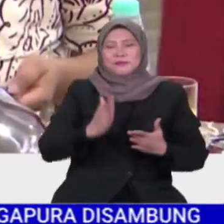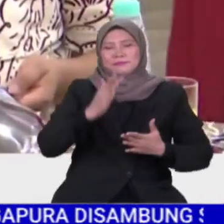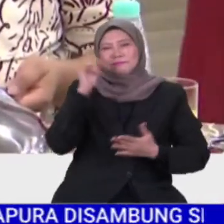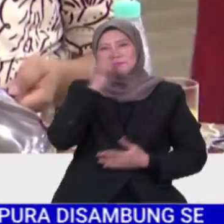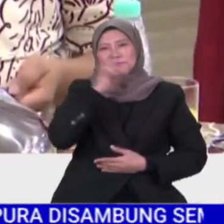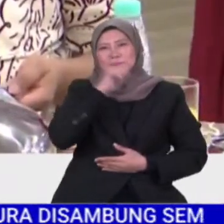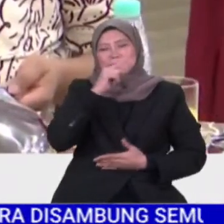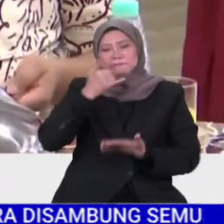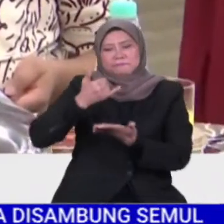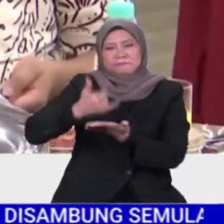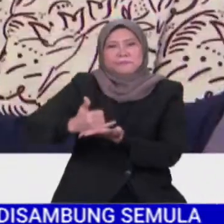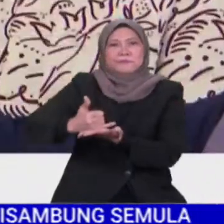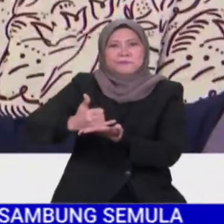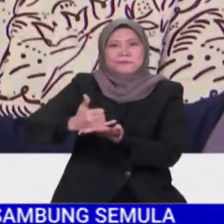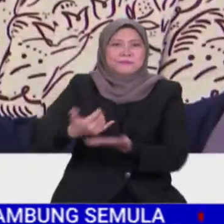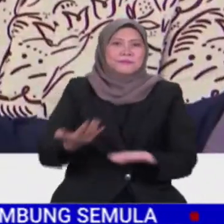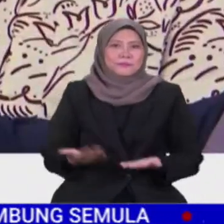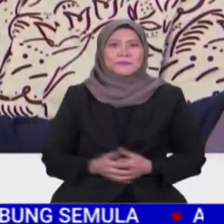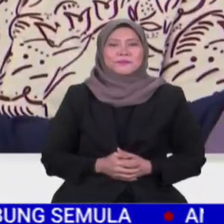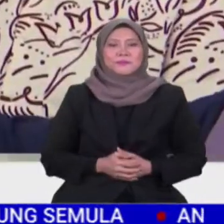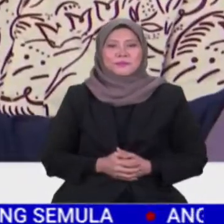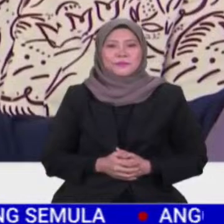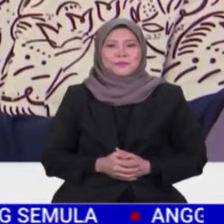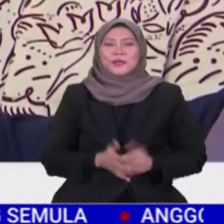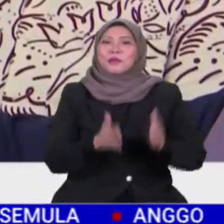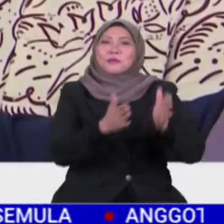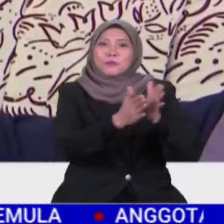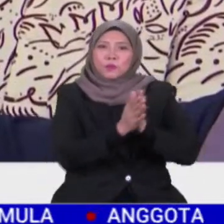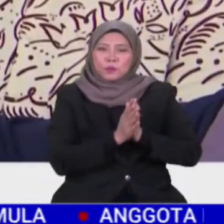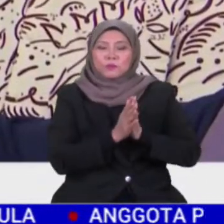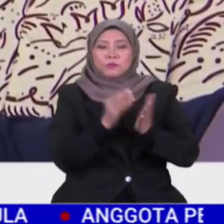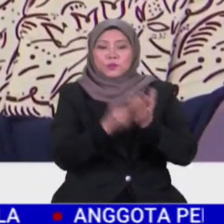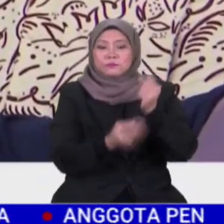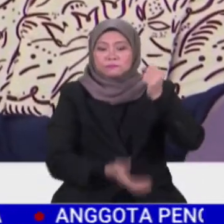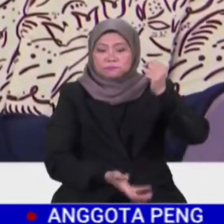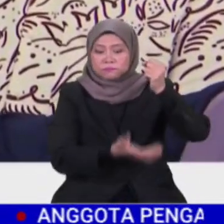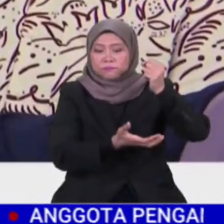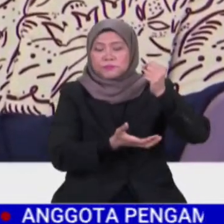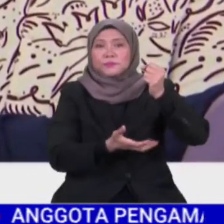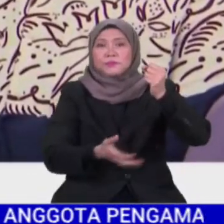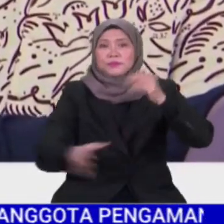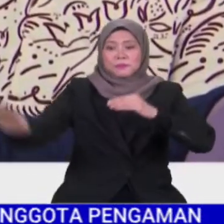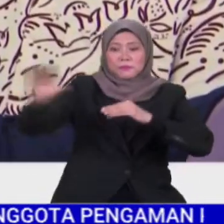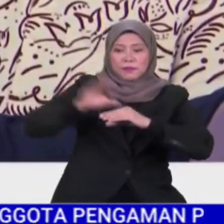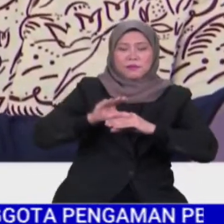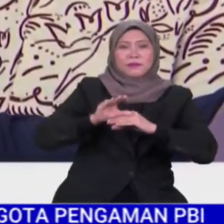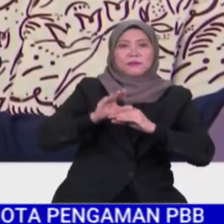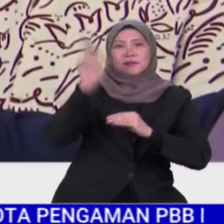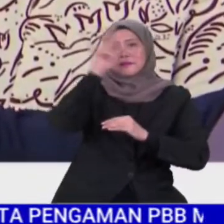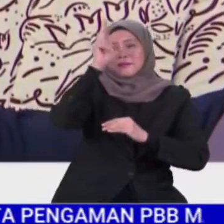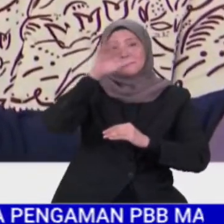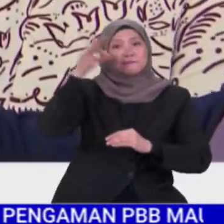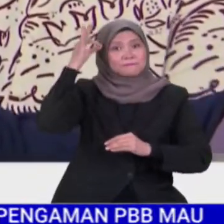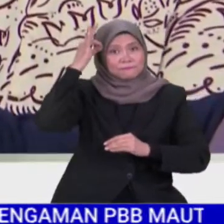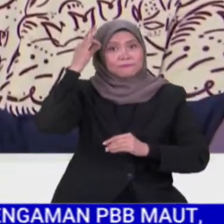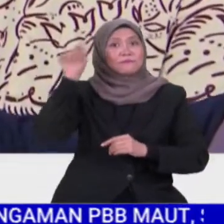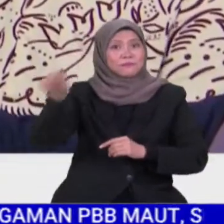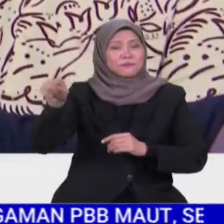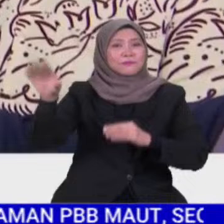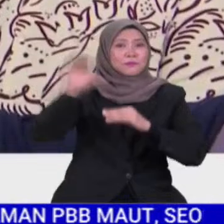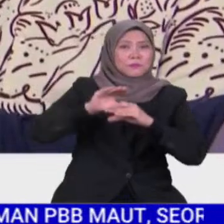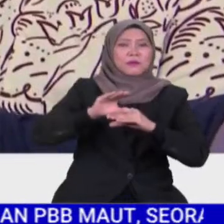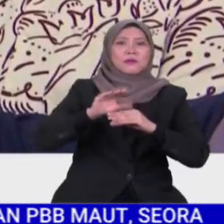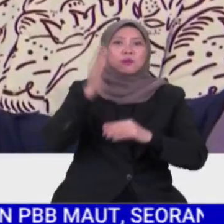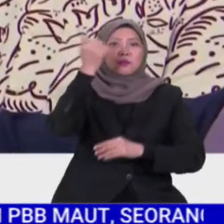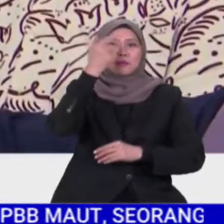terlantar. Jadi itulah kita minta peruntukan tambahan daripada kerajaan persekutuan agar